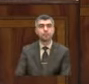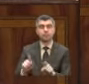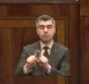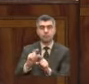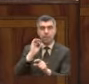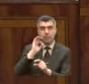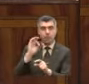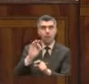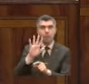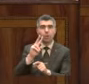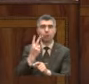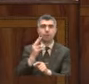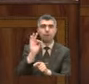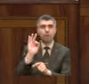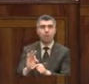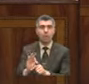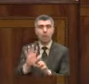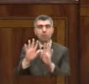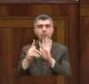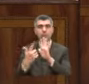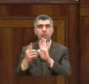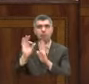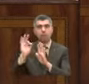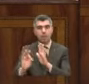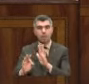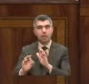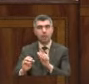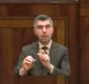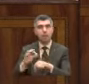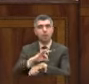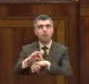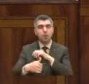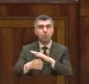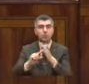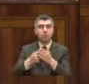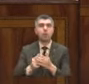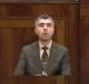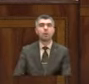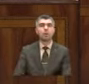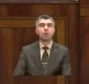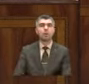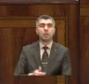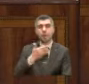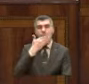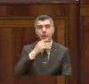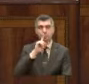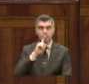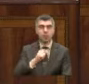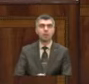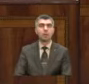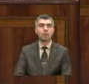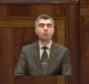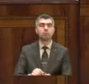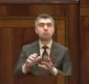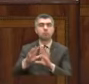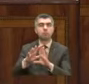الخاص 25% 75% للقطاع العام. فيما يتعلق واللي خلانا الحمد لله كنخفضوا يعني التبعيه الطاقيه بواحد